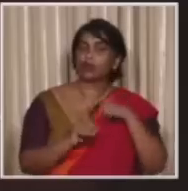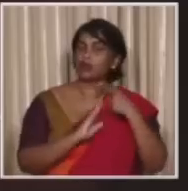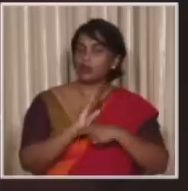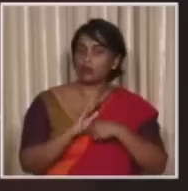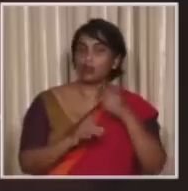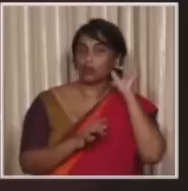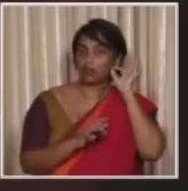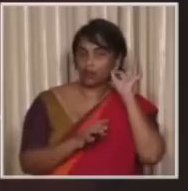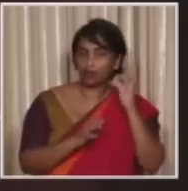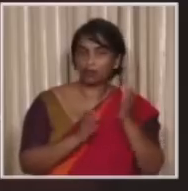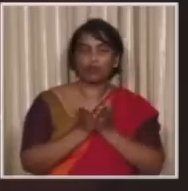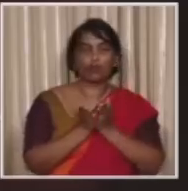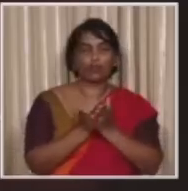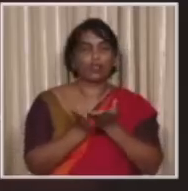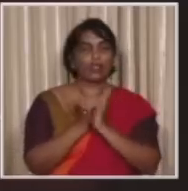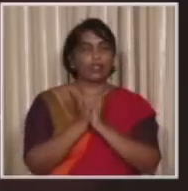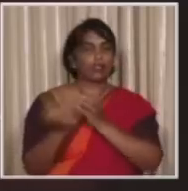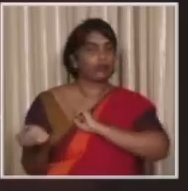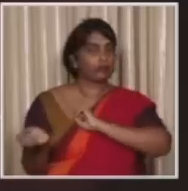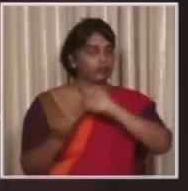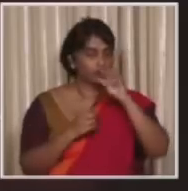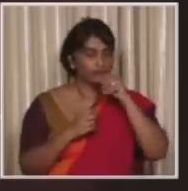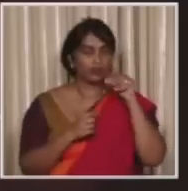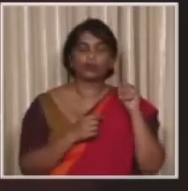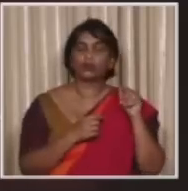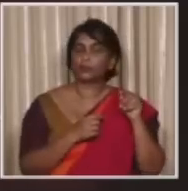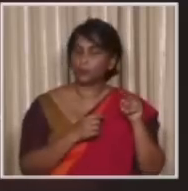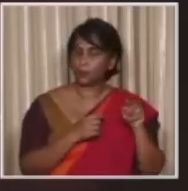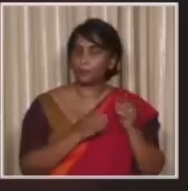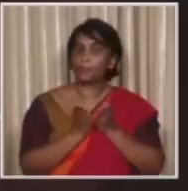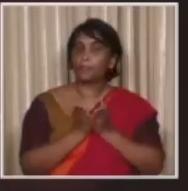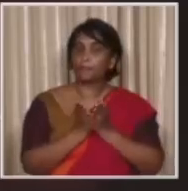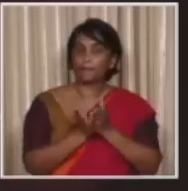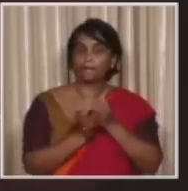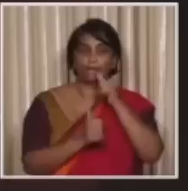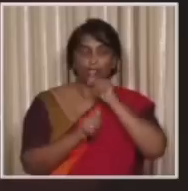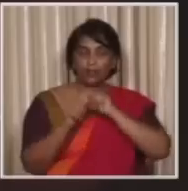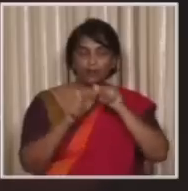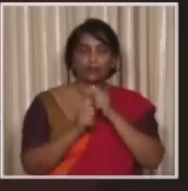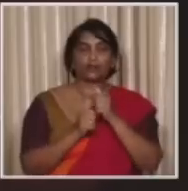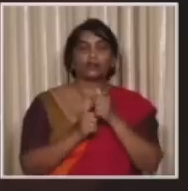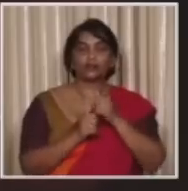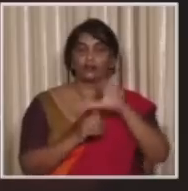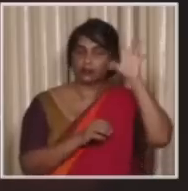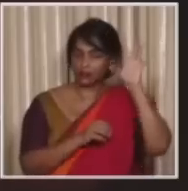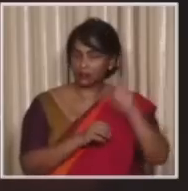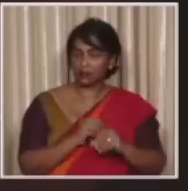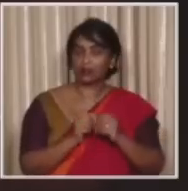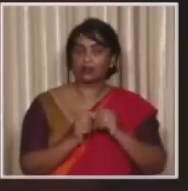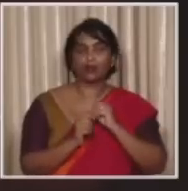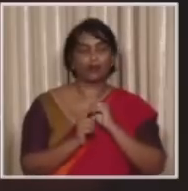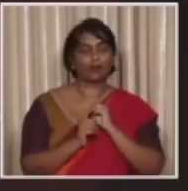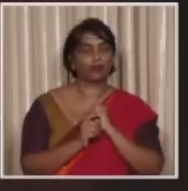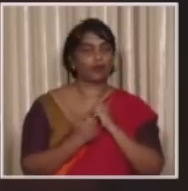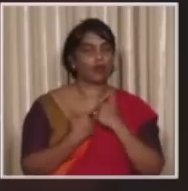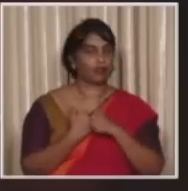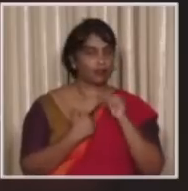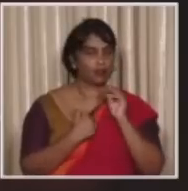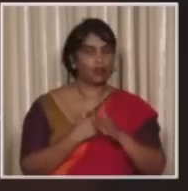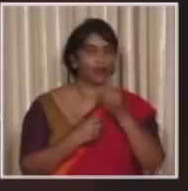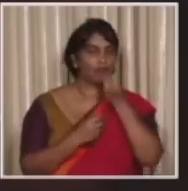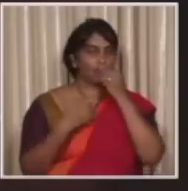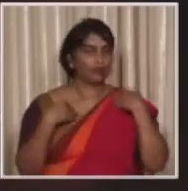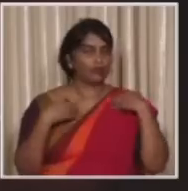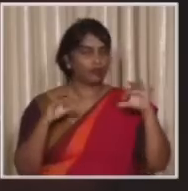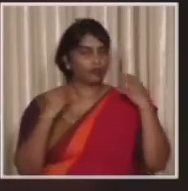ලංකාවේ රත්තරන් ටික බෝට්ටු වලින් ඉන්දියාවට යවලා බෝට්ටු රසායනික පොහොර ගෙන්න ගන්න සංස්කෘතියක් හැදුවා මන්ද